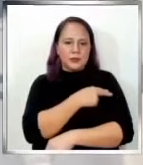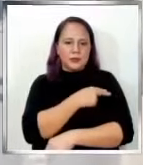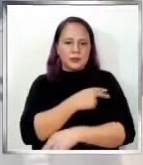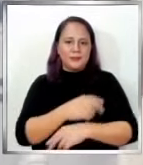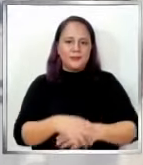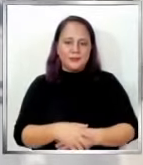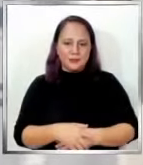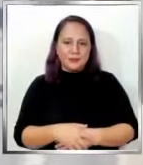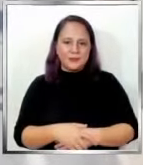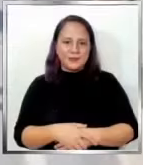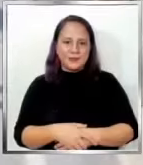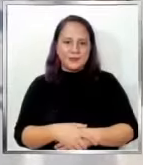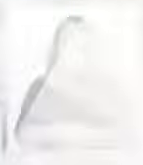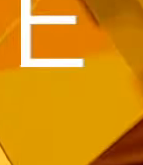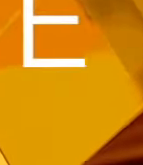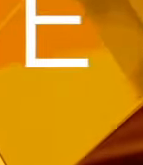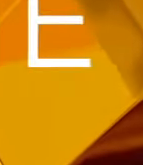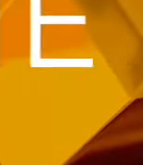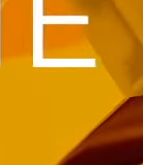nakatutok, 24 oras.